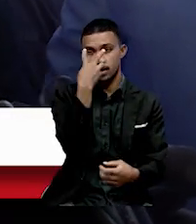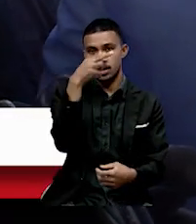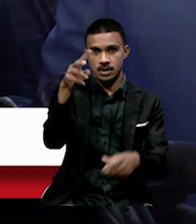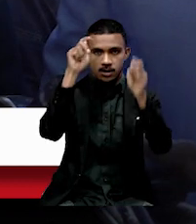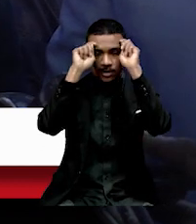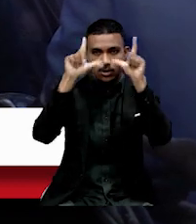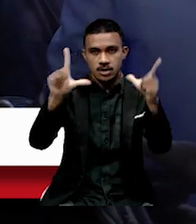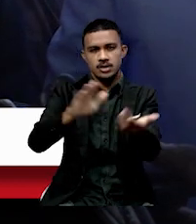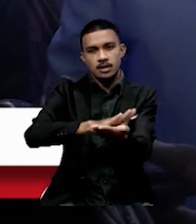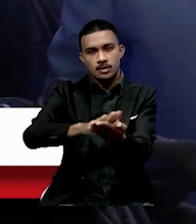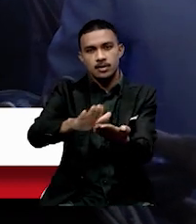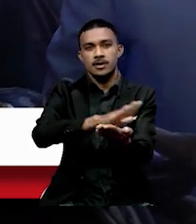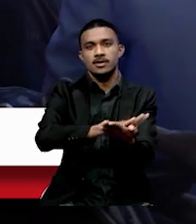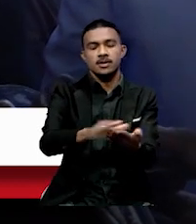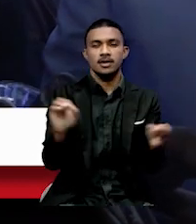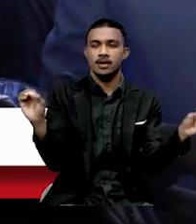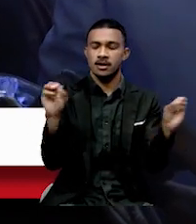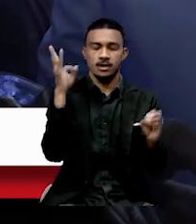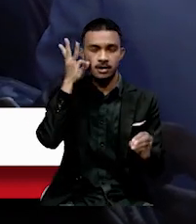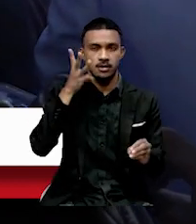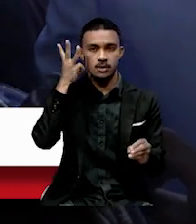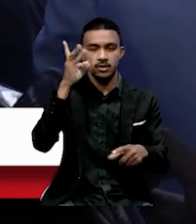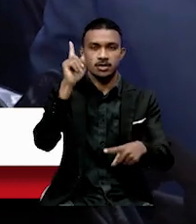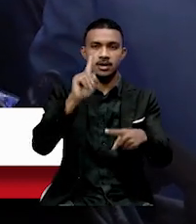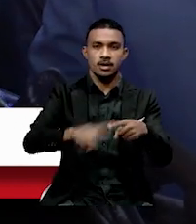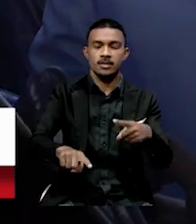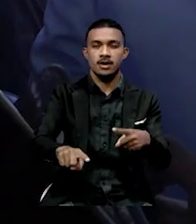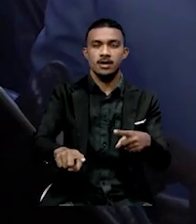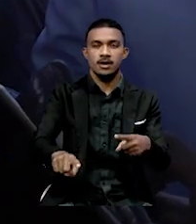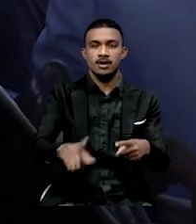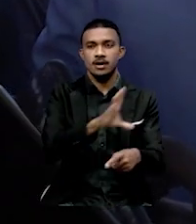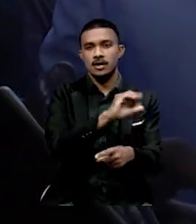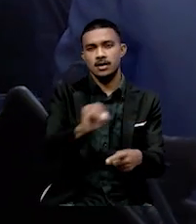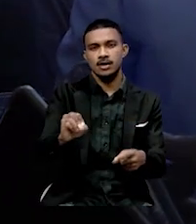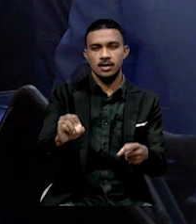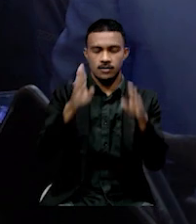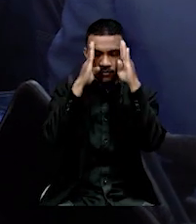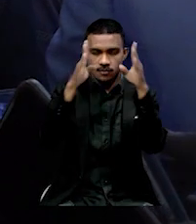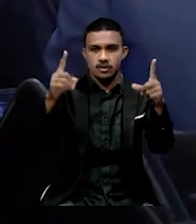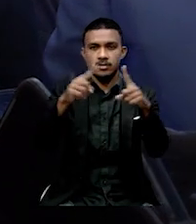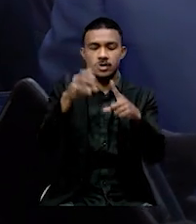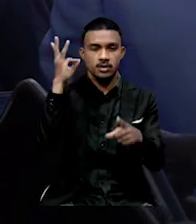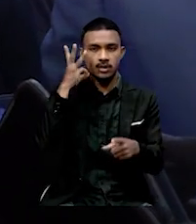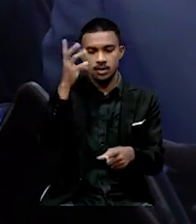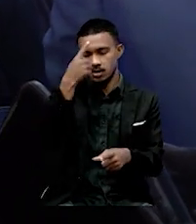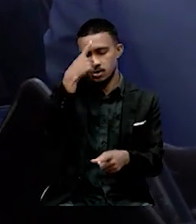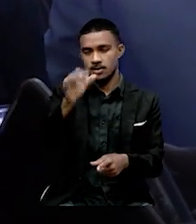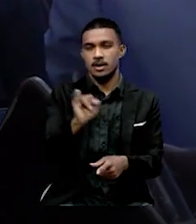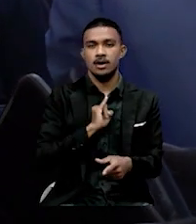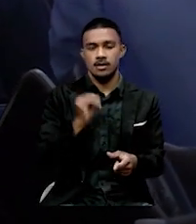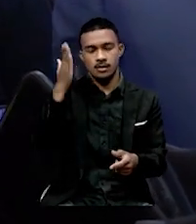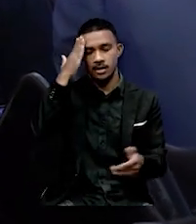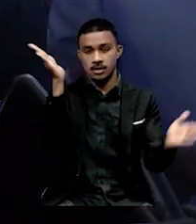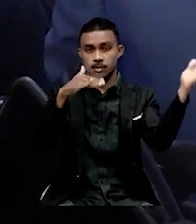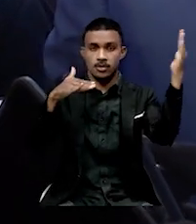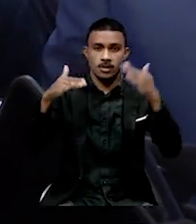Leste mos la droga. Ma vela dum preocupa tamba o atene que problema droga ne iha rai